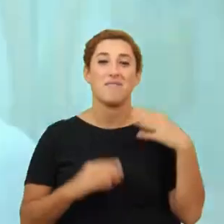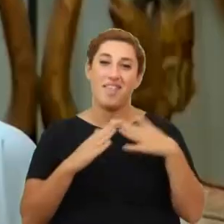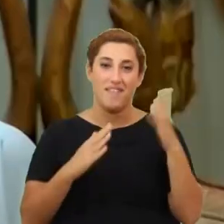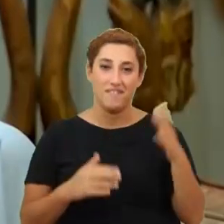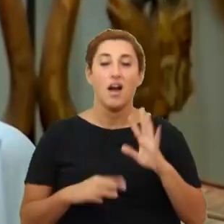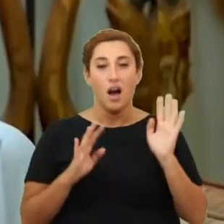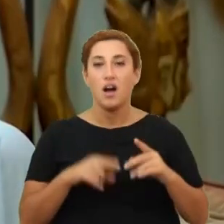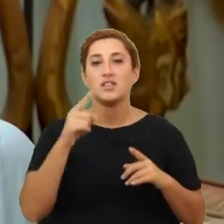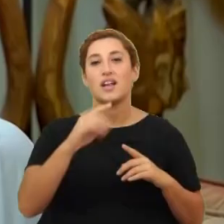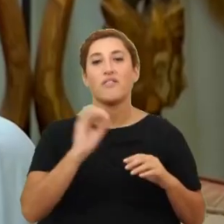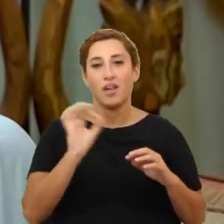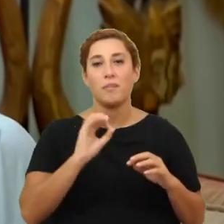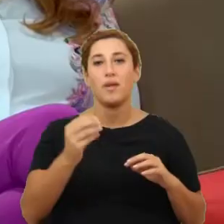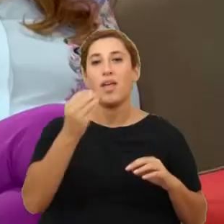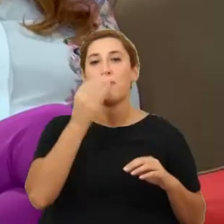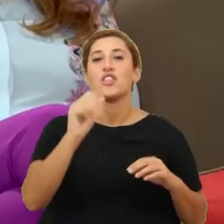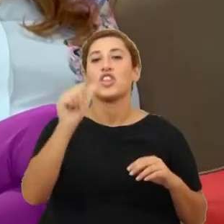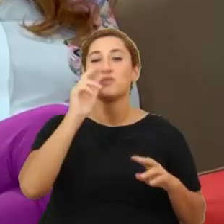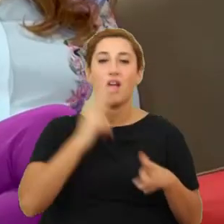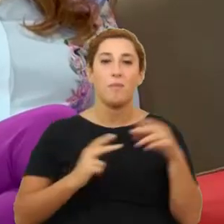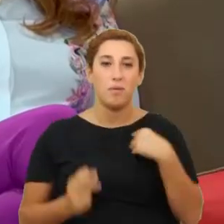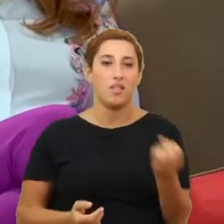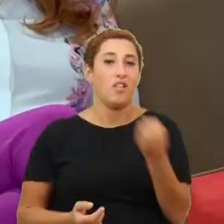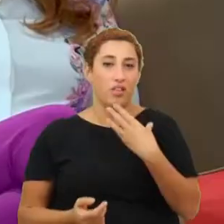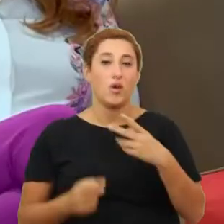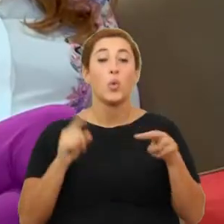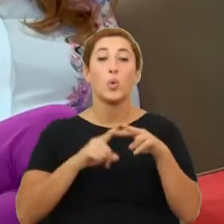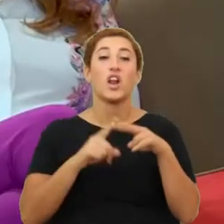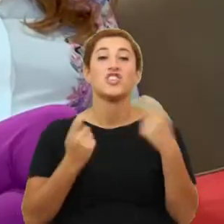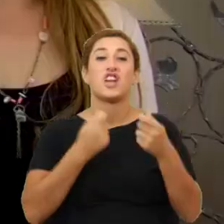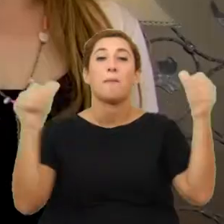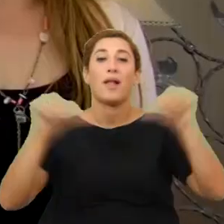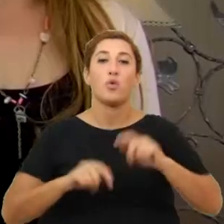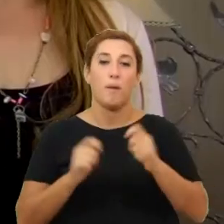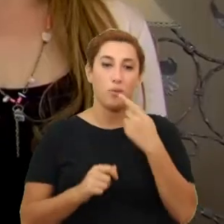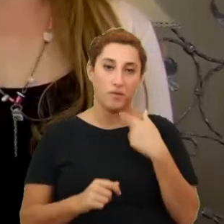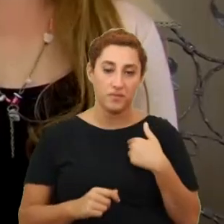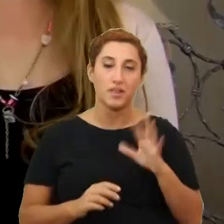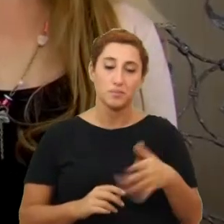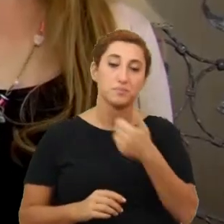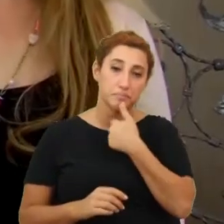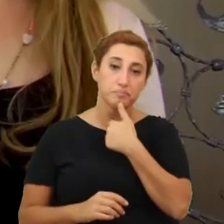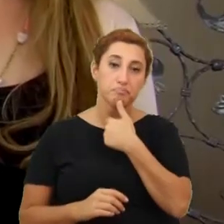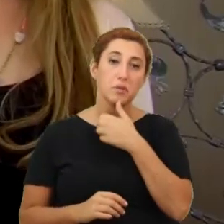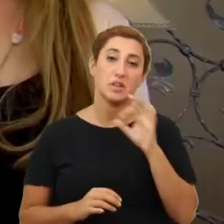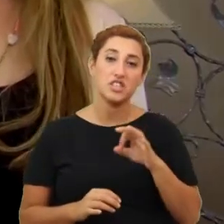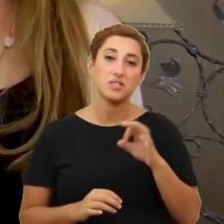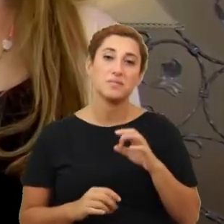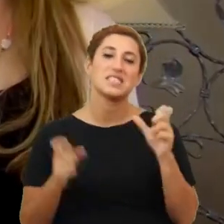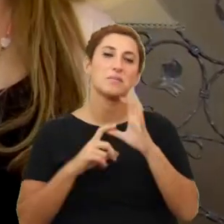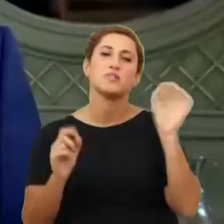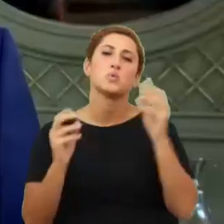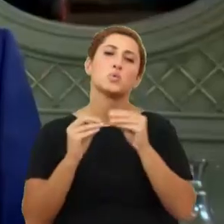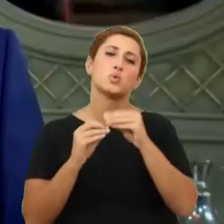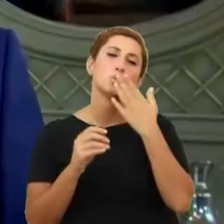Bakın, babamla anam olacak ha. Sen de tabii yemedin, içmedin. Geldin bana dedin ki Nurhan şirketi batırıyor. Şimdi baba, şimdi Sarp'ın